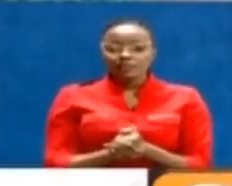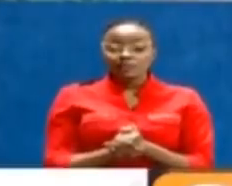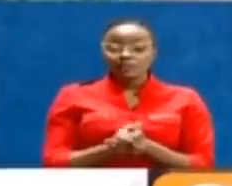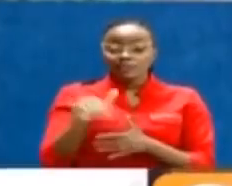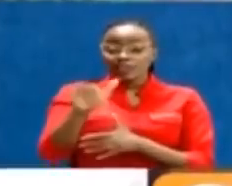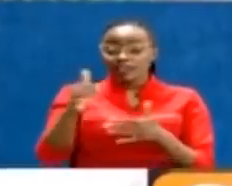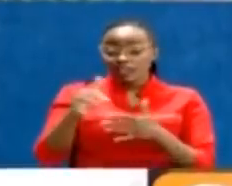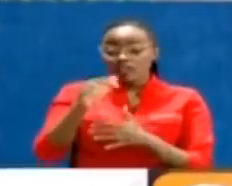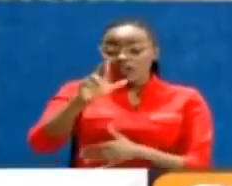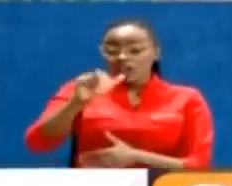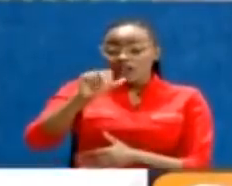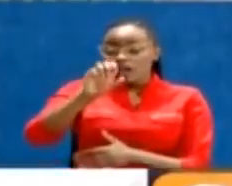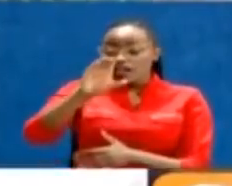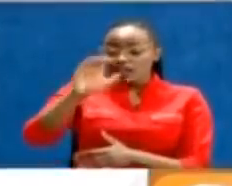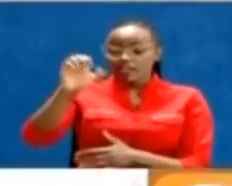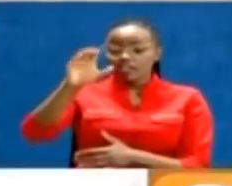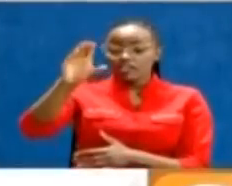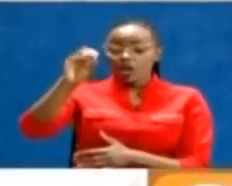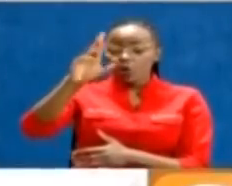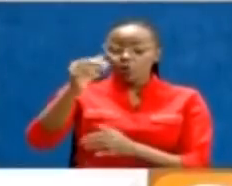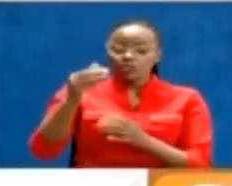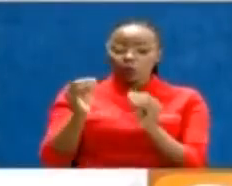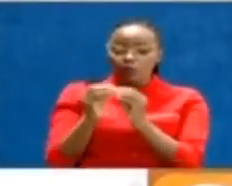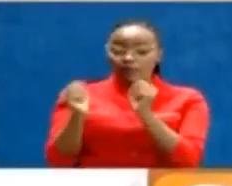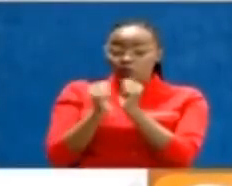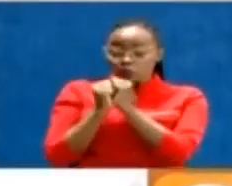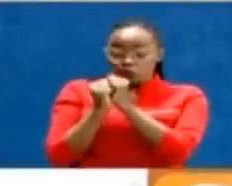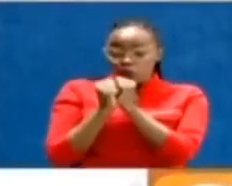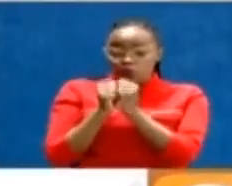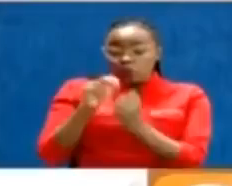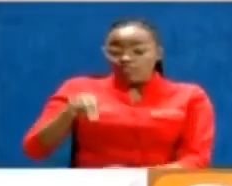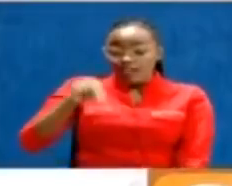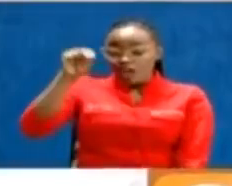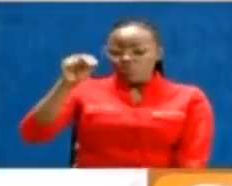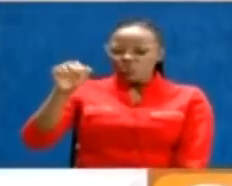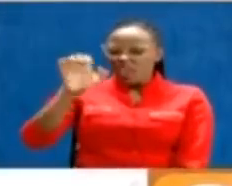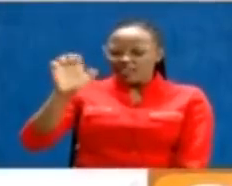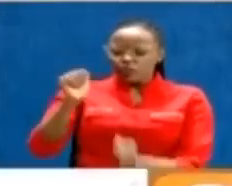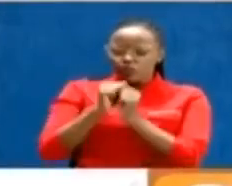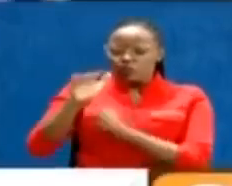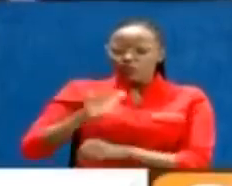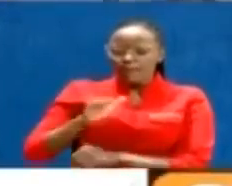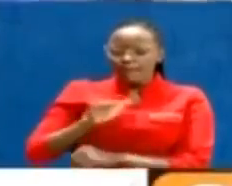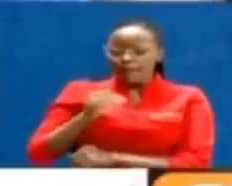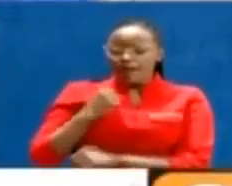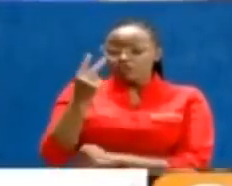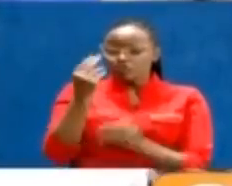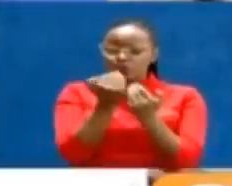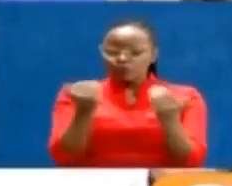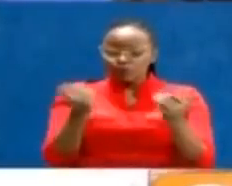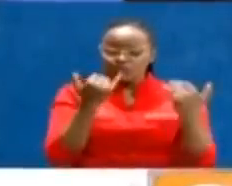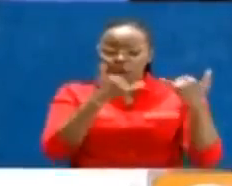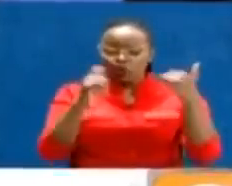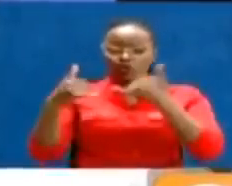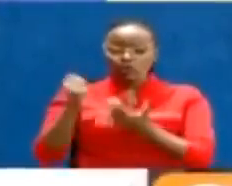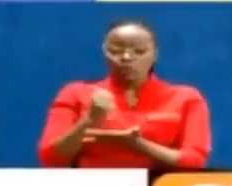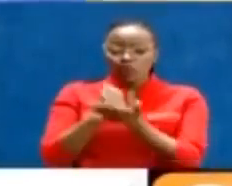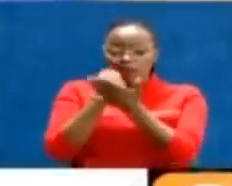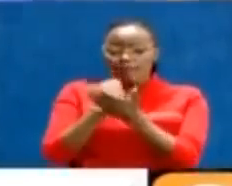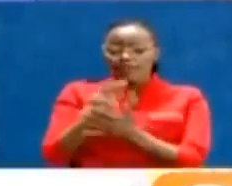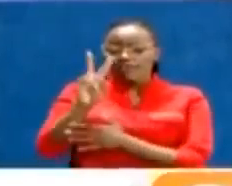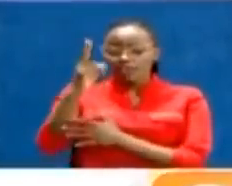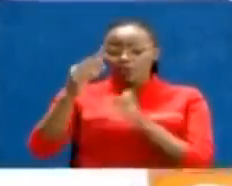Katika eneo la Rescos na Kuru Mashariki tunampata Mary Musonye, mama ya watoto wawili, pia akiwa katika pilka pilka za kumsaidia mwanawe